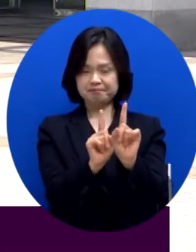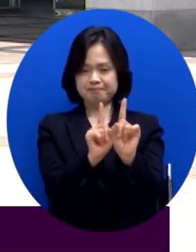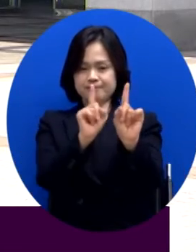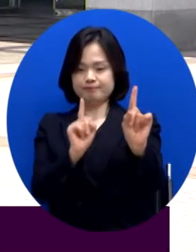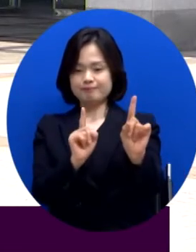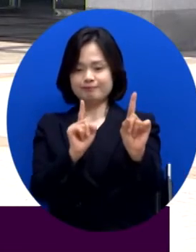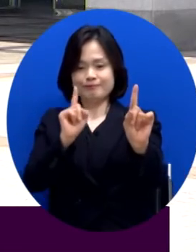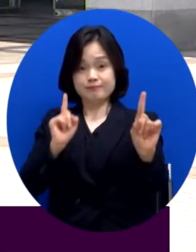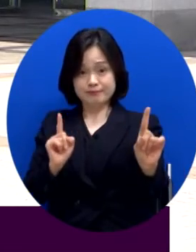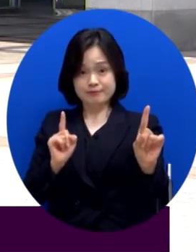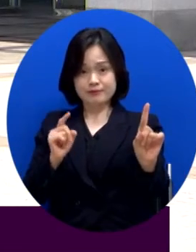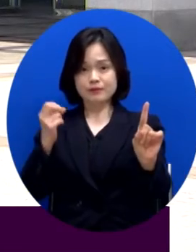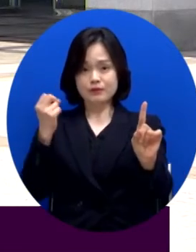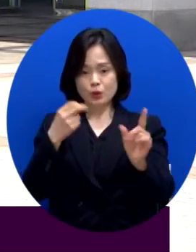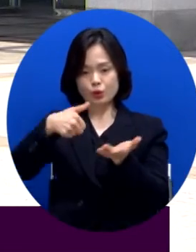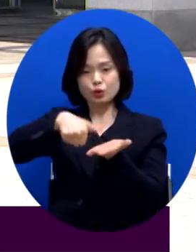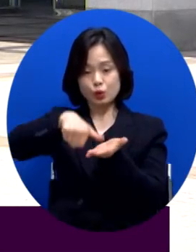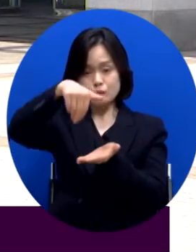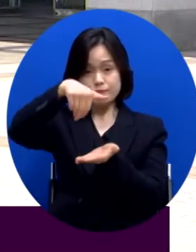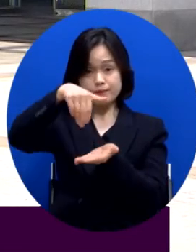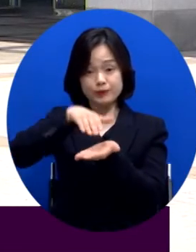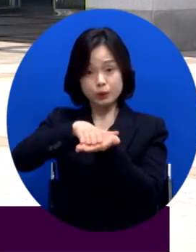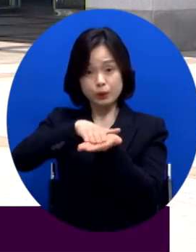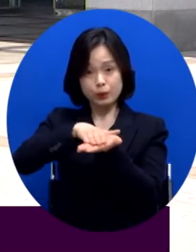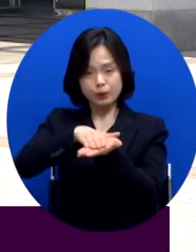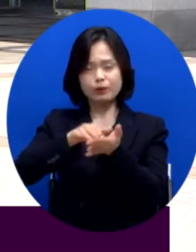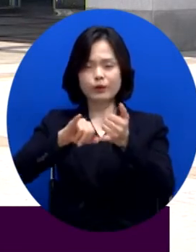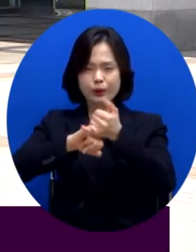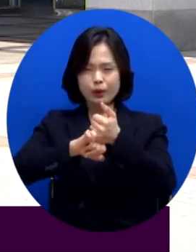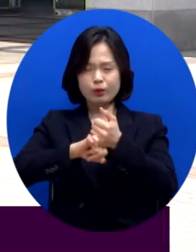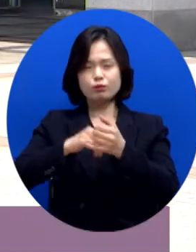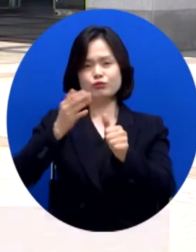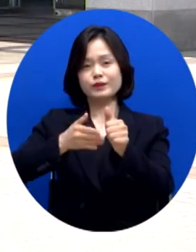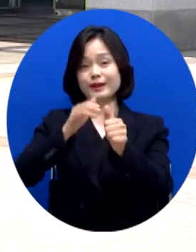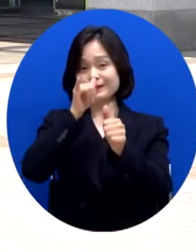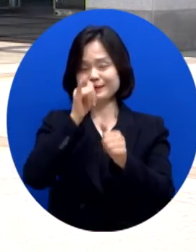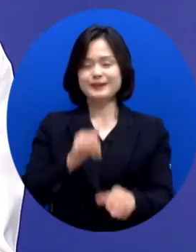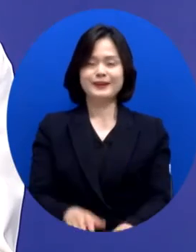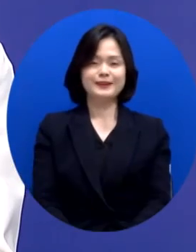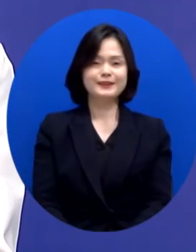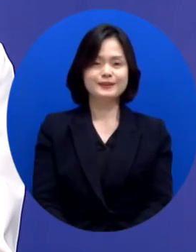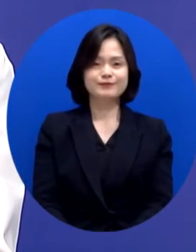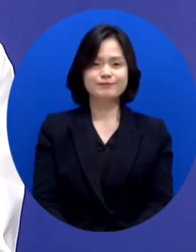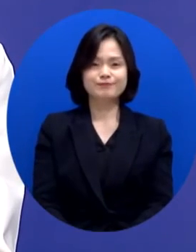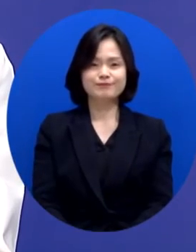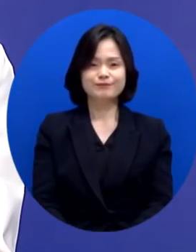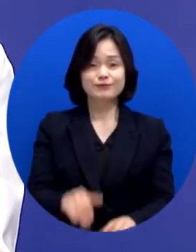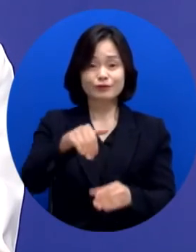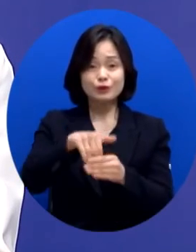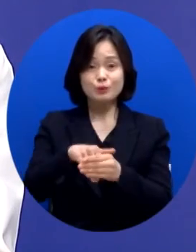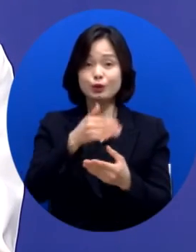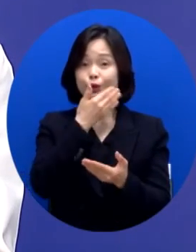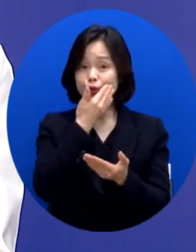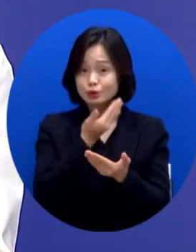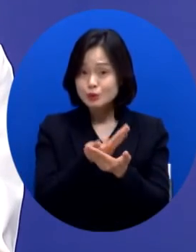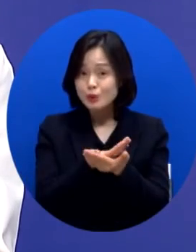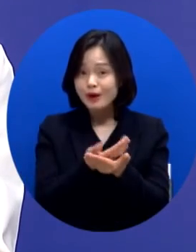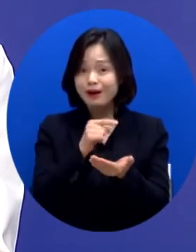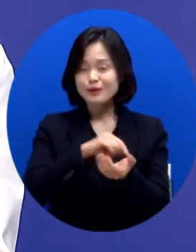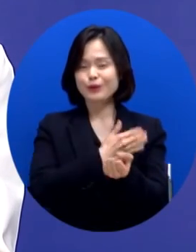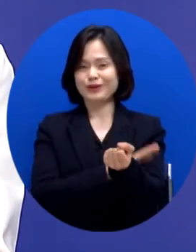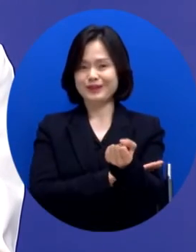지켜 투표에 참여해 줄 것을 당부하고 있습니다. 네, 소중한 권리를 행사하기 위해서 코로나19